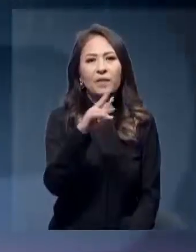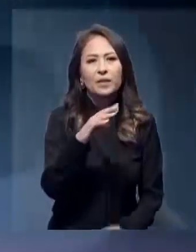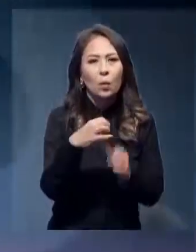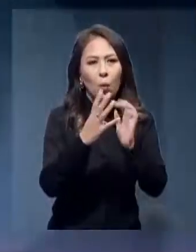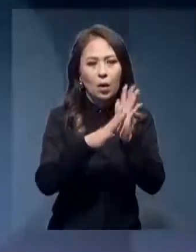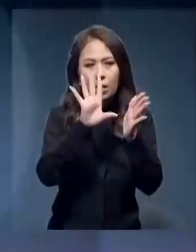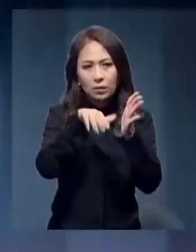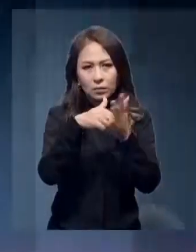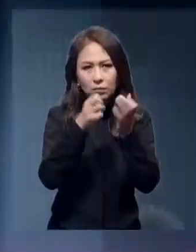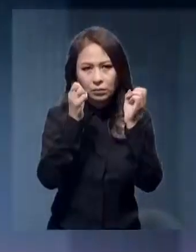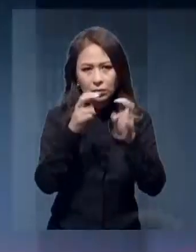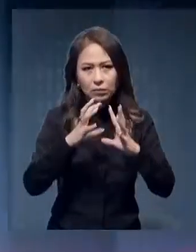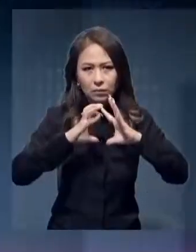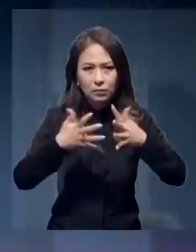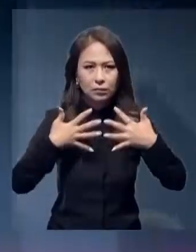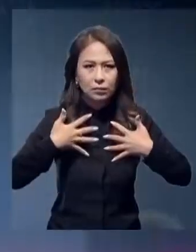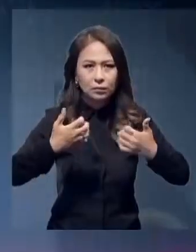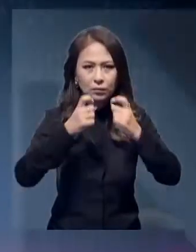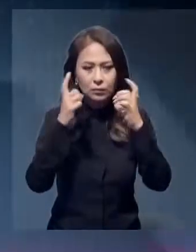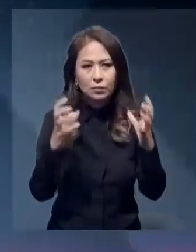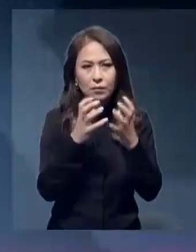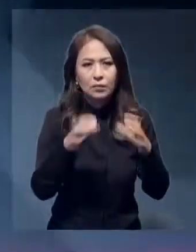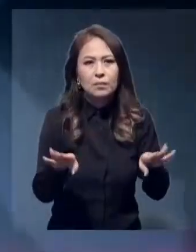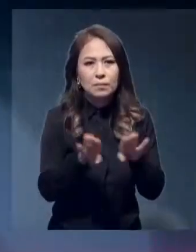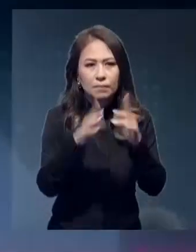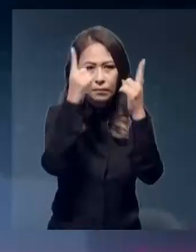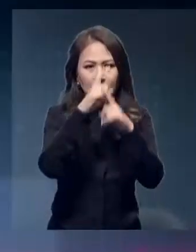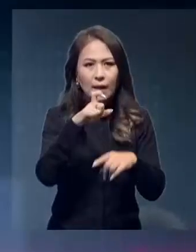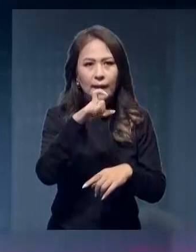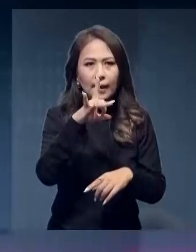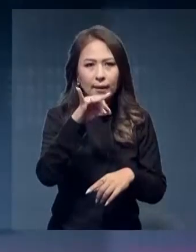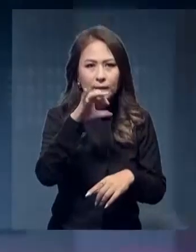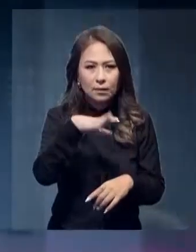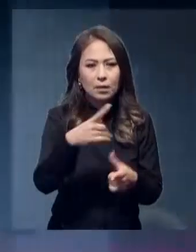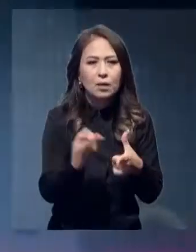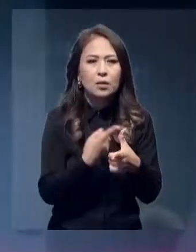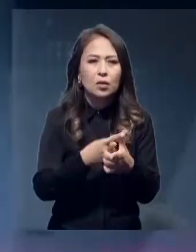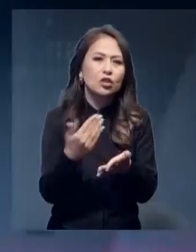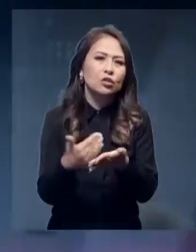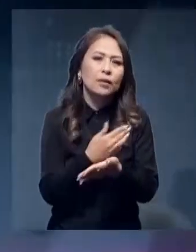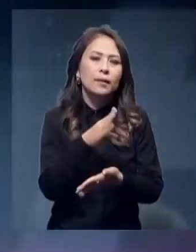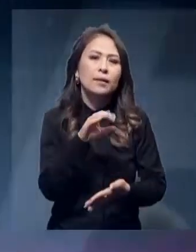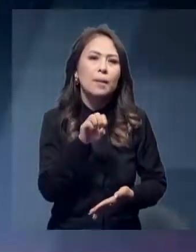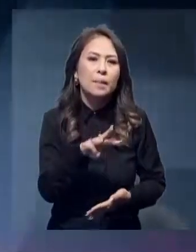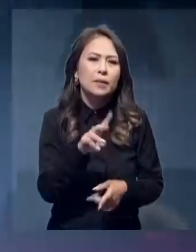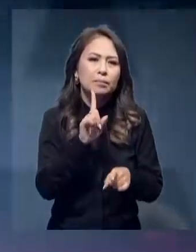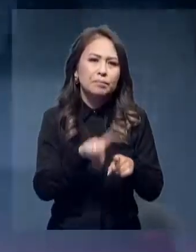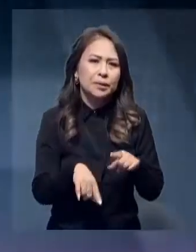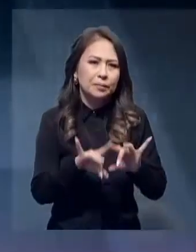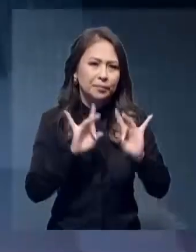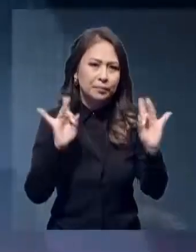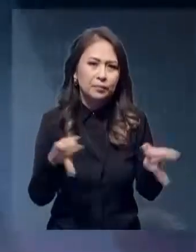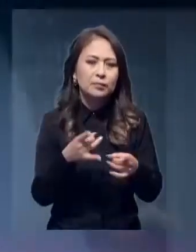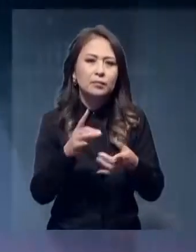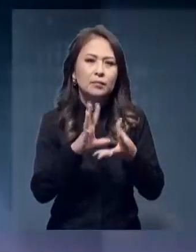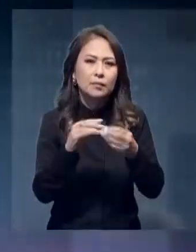COVID-19 әлі де қауіпті. Дүниежүзілік денсаулық сақтау ұйымы осындай мәлімдеме жасады. Эрис атаулы жаңа штам тез тарайды және